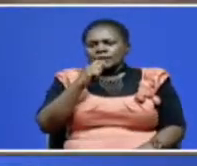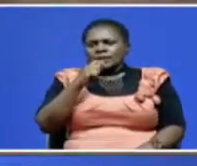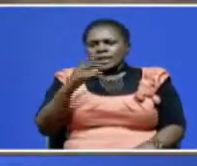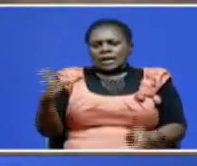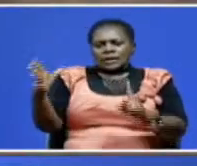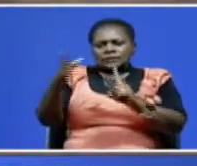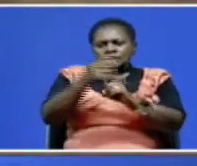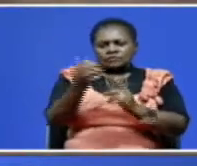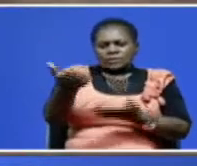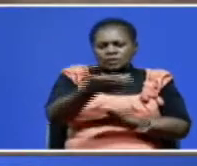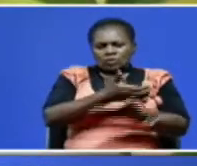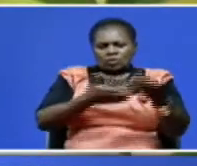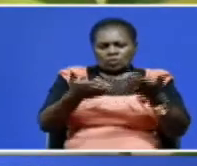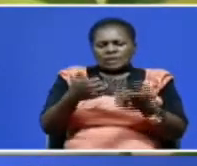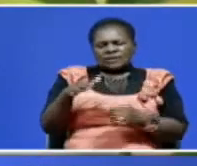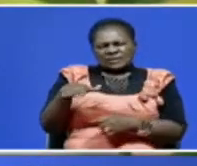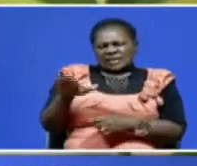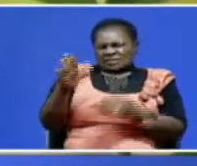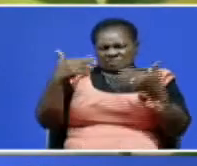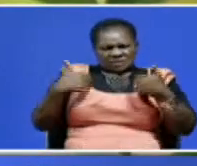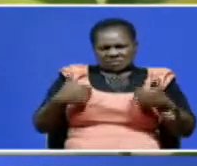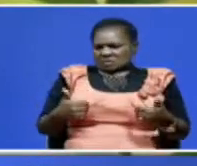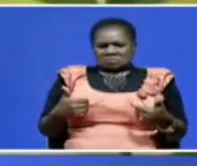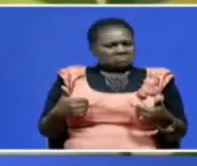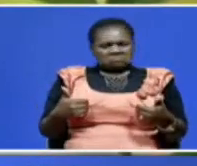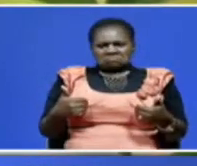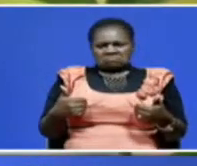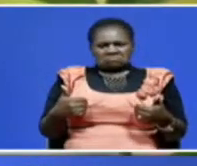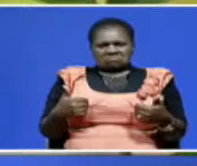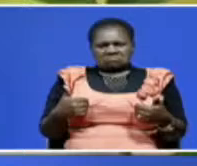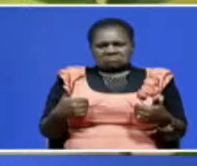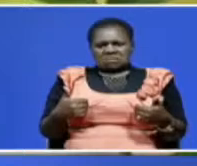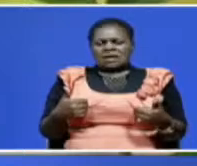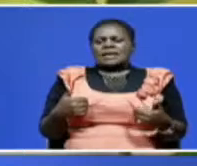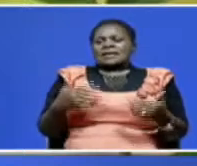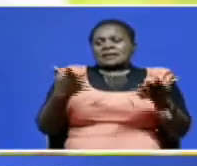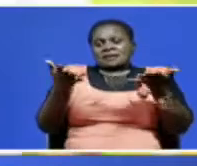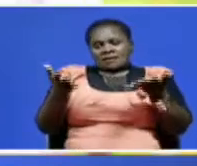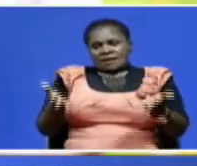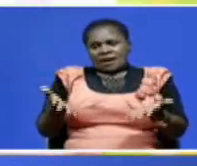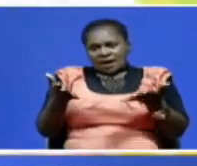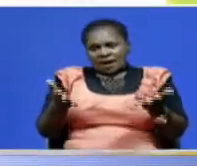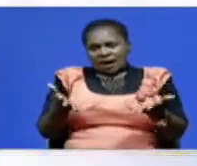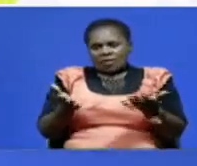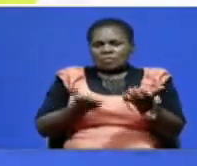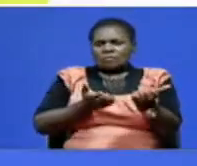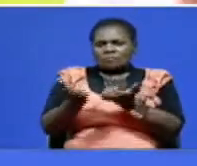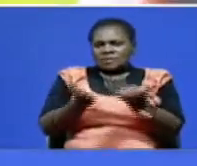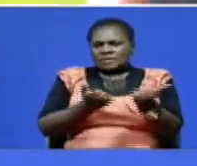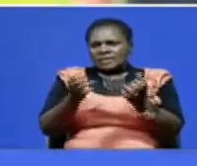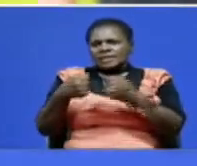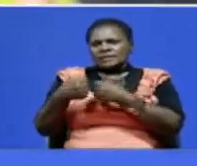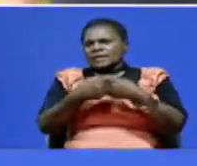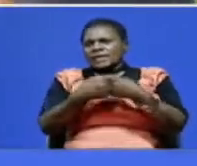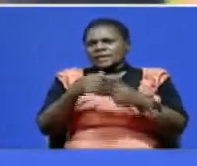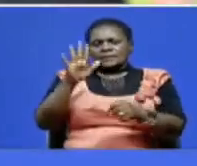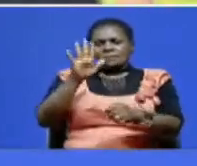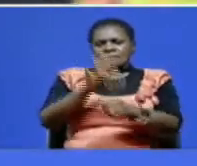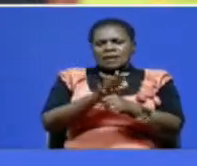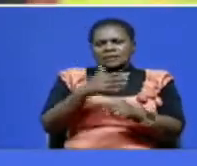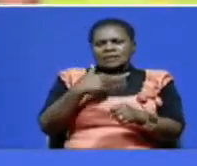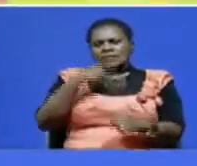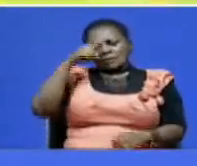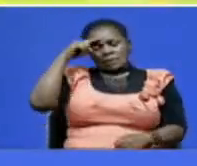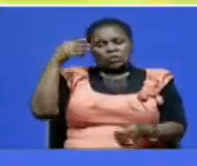ya uchumi wa kati kwake binafsi bado ni nadharia. Lakini kwa sasa, kwa sisi wafanya biashara bado ni changamoto.